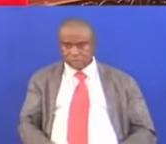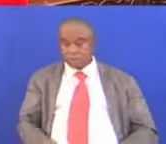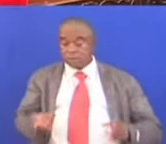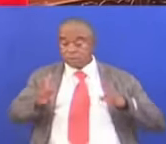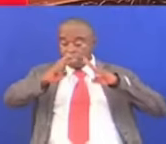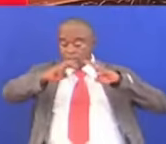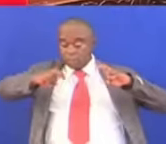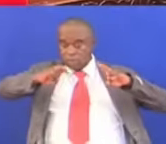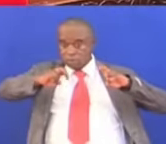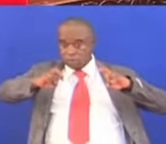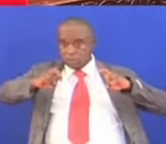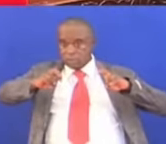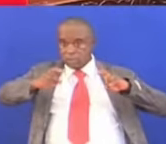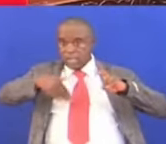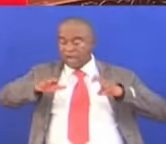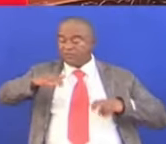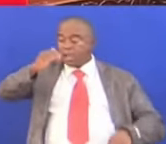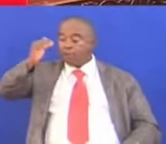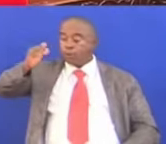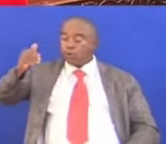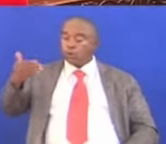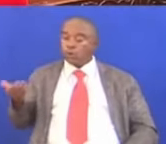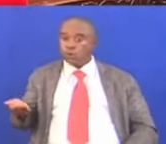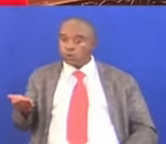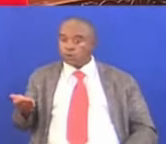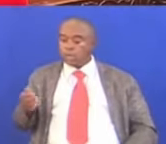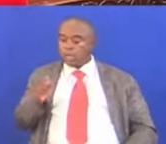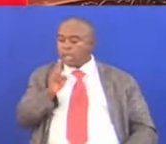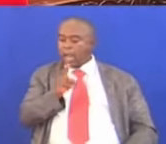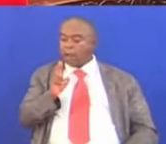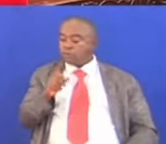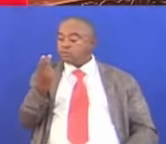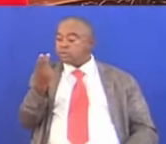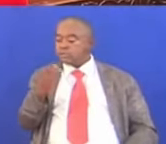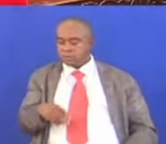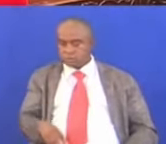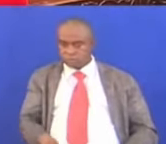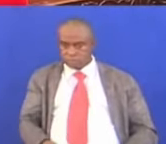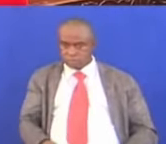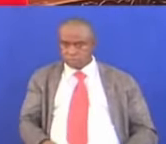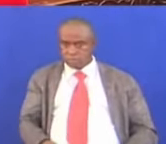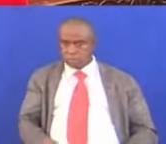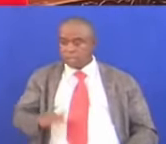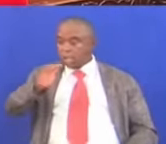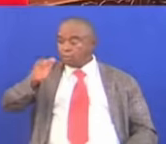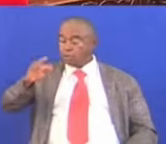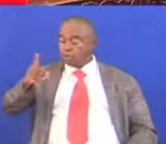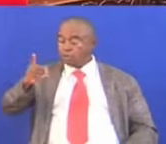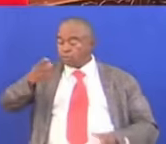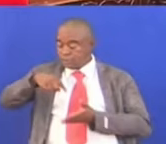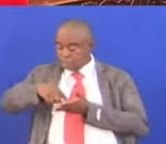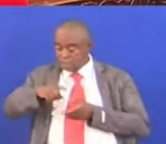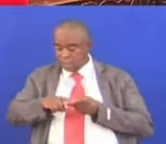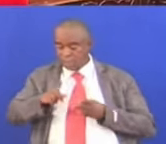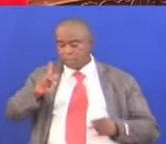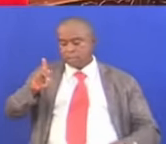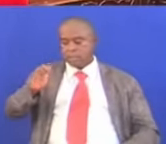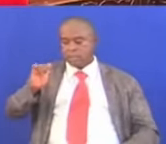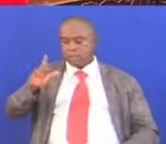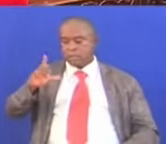spend kagu morogoro naik halau halau morogoro dc pamoja